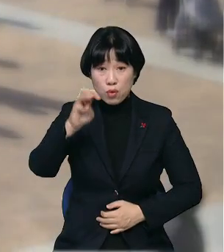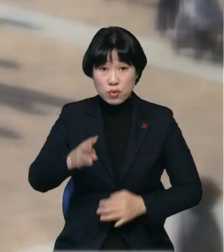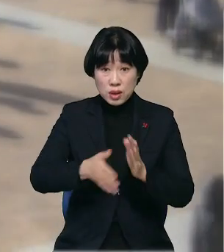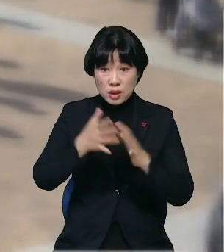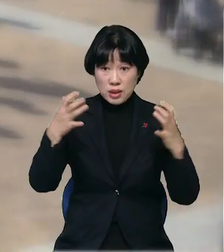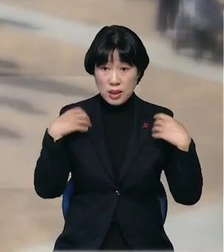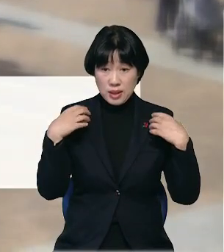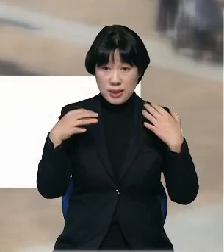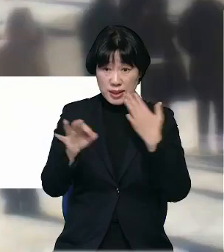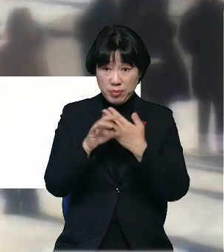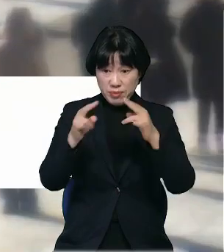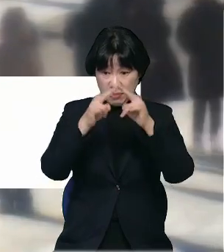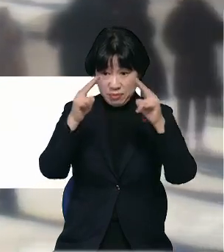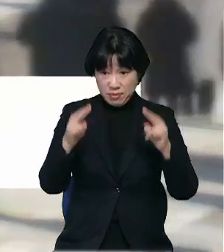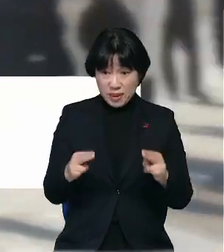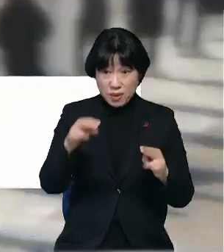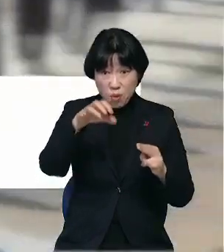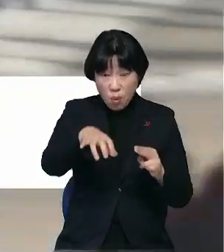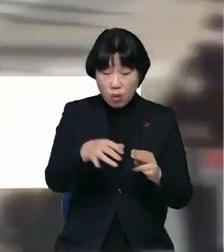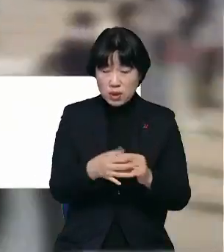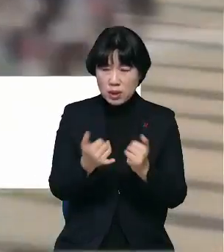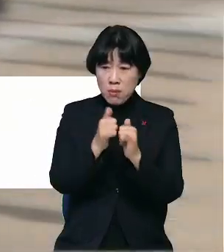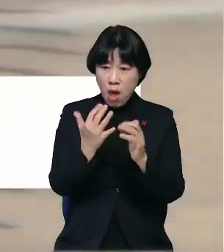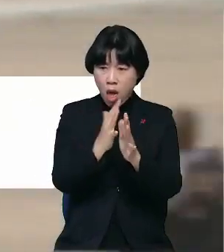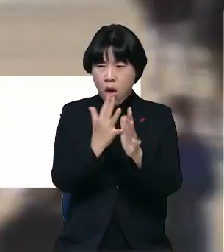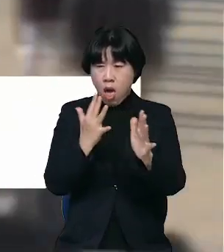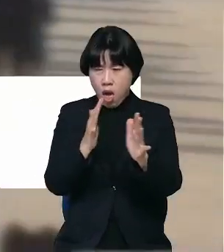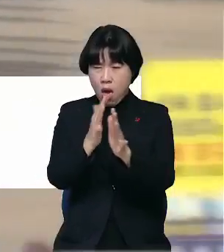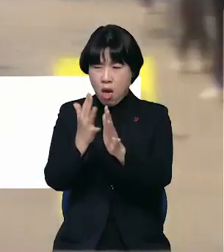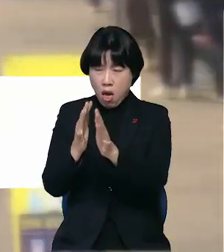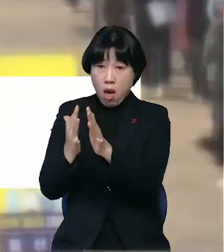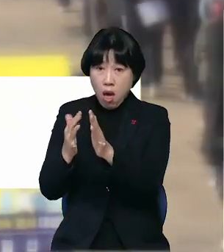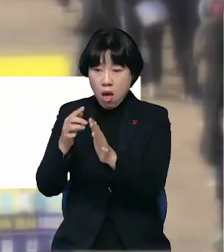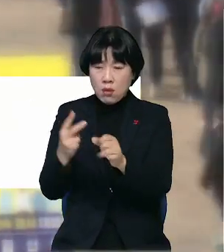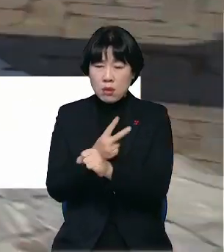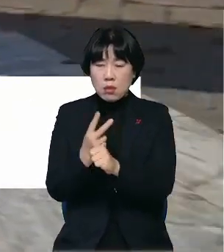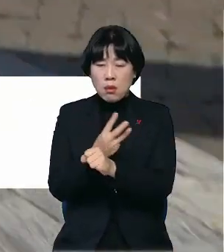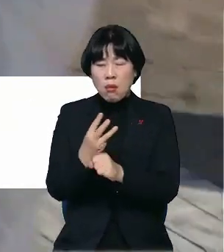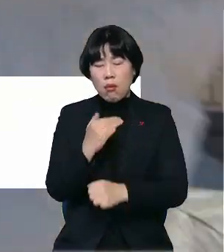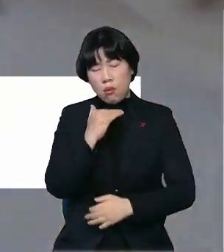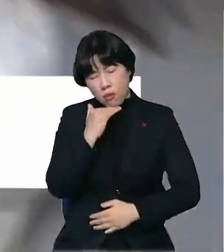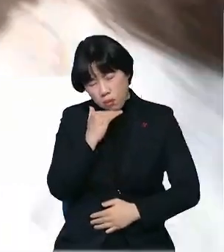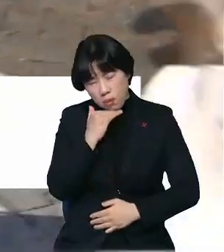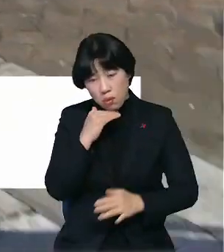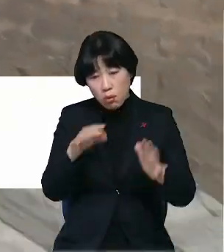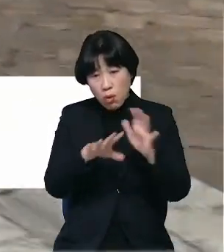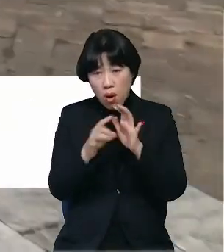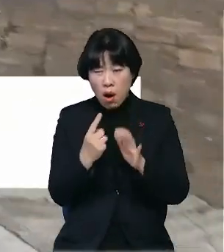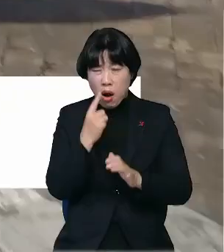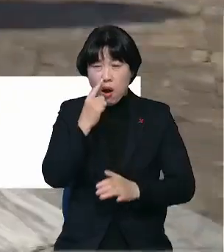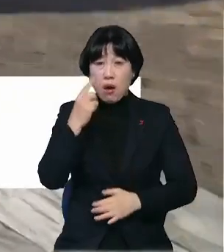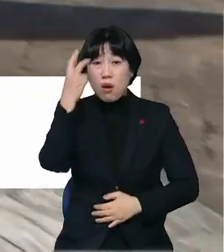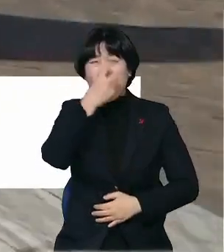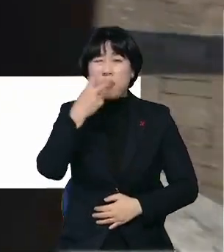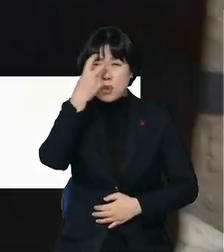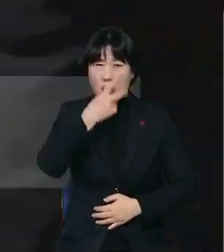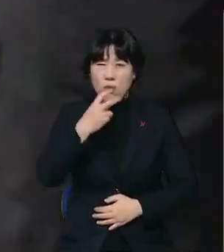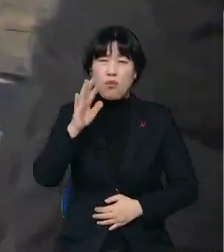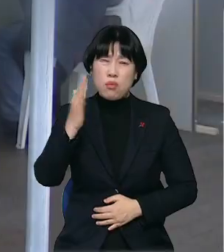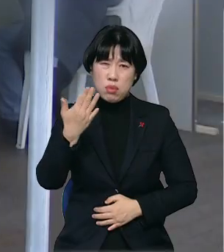광주시청 앞 임시선별소입니다. 시민들이 끝없이 늘어서면서 두세 시간은 기다려야 코로나19 검사를 받을 수